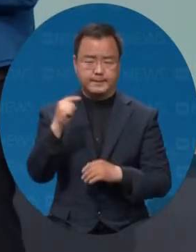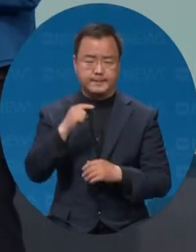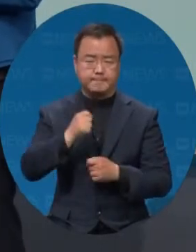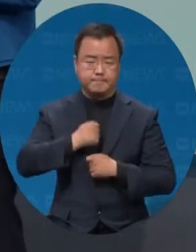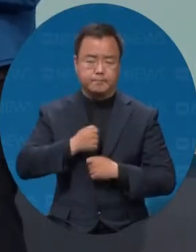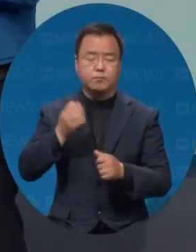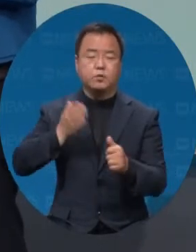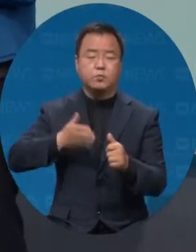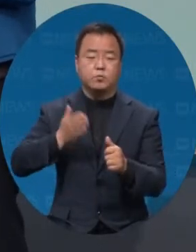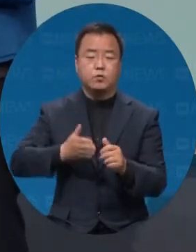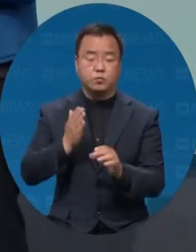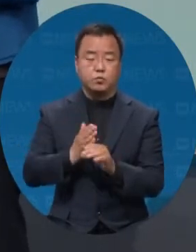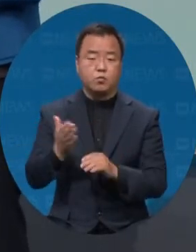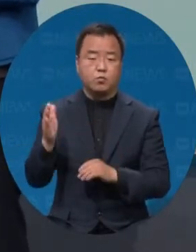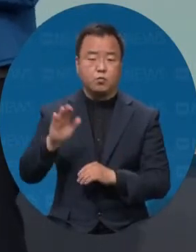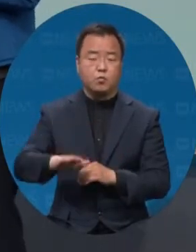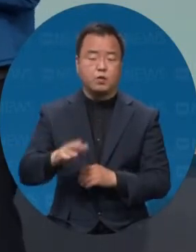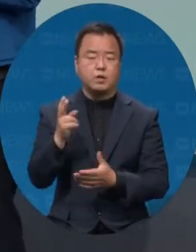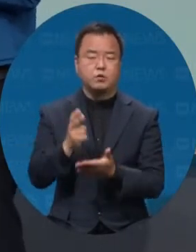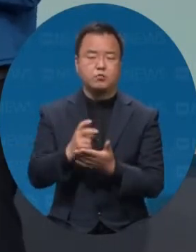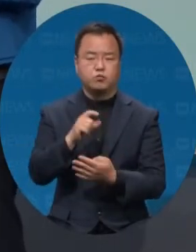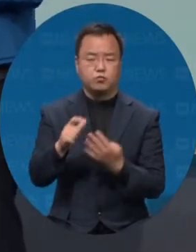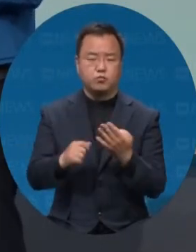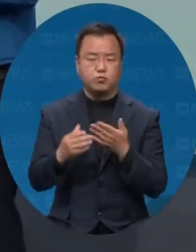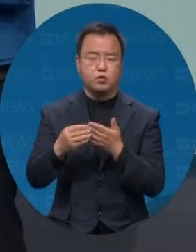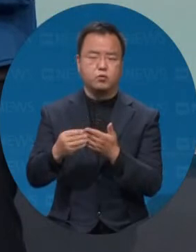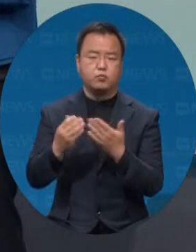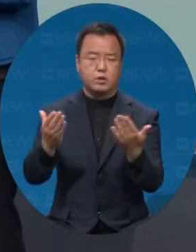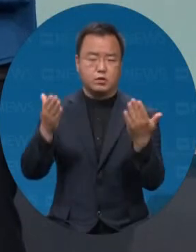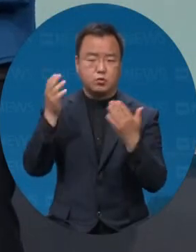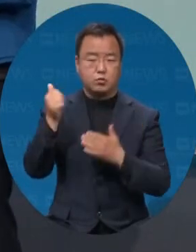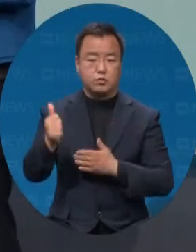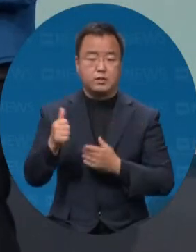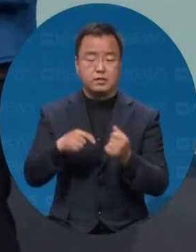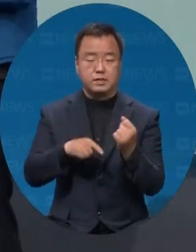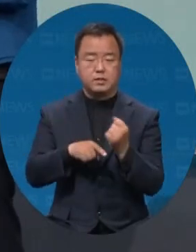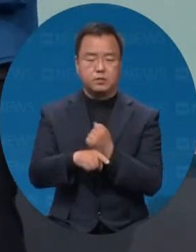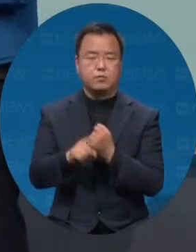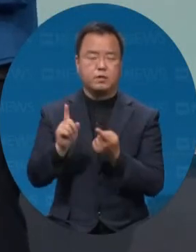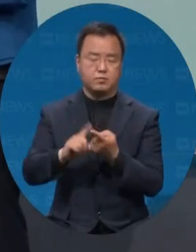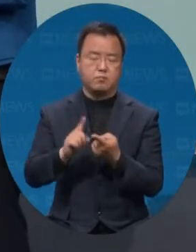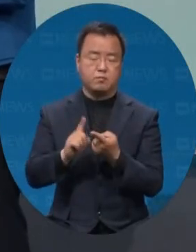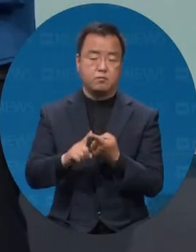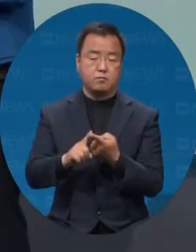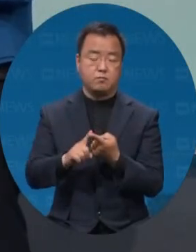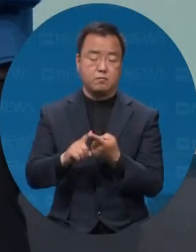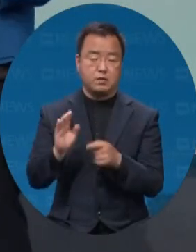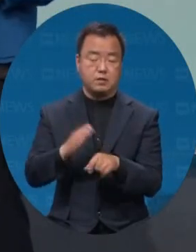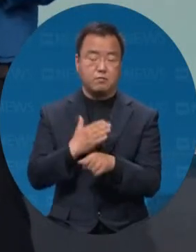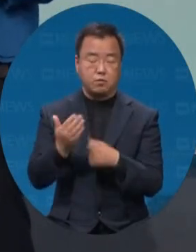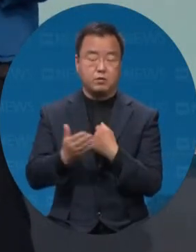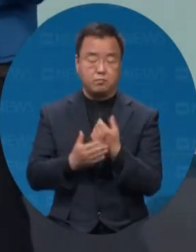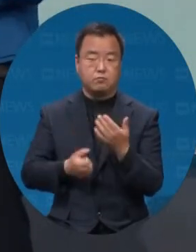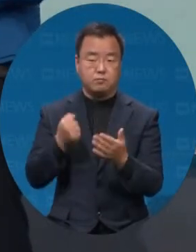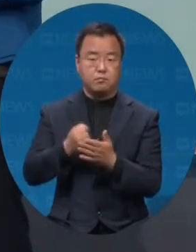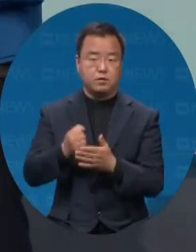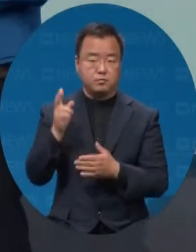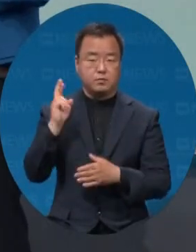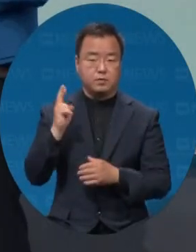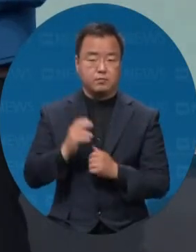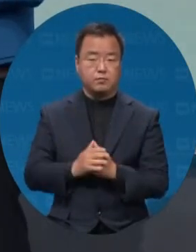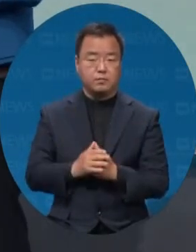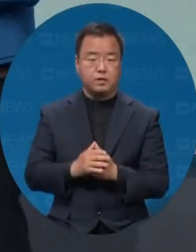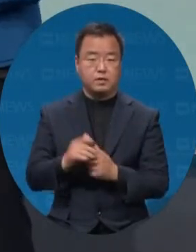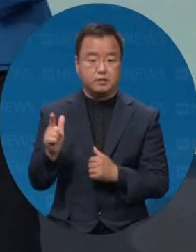알려져 있는데요 이 그런 규범을 이끈 주차가 총장이 하다보니까 이런 결정이 내려진 것 같습니다 예 저희 면서 좀 더 자세한 수록